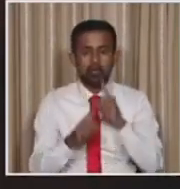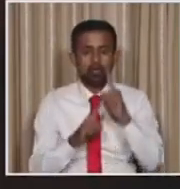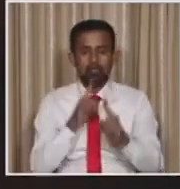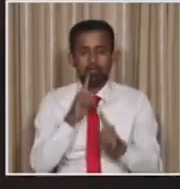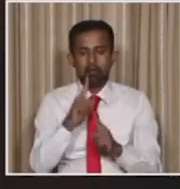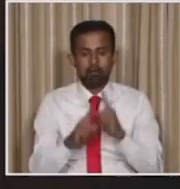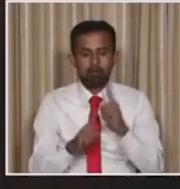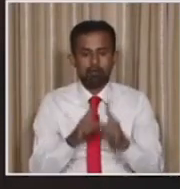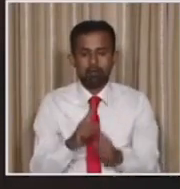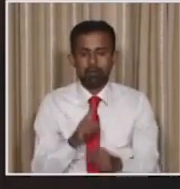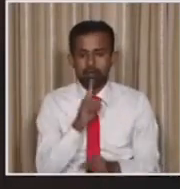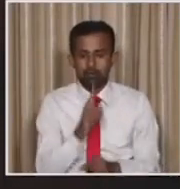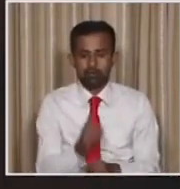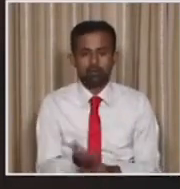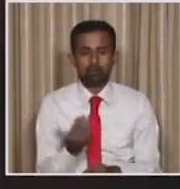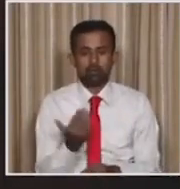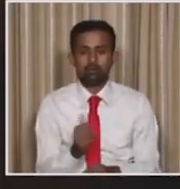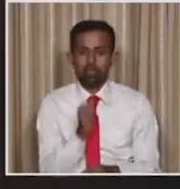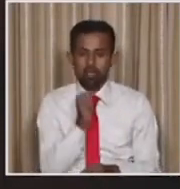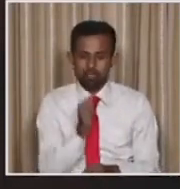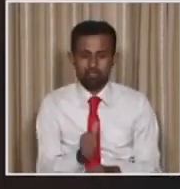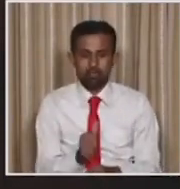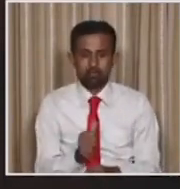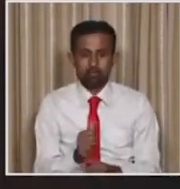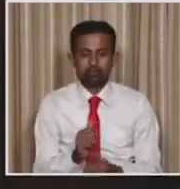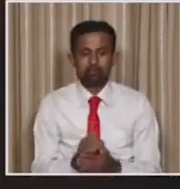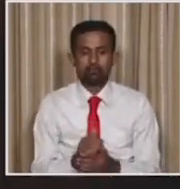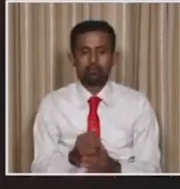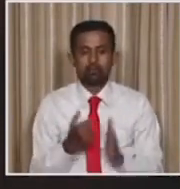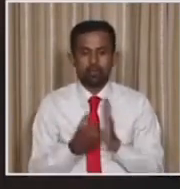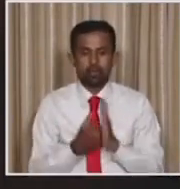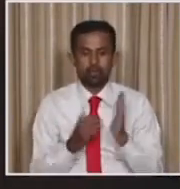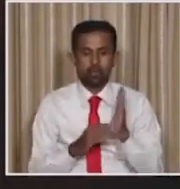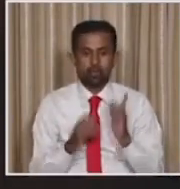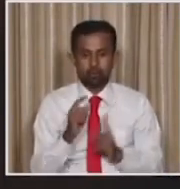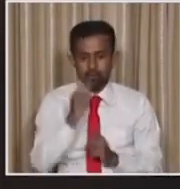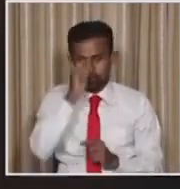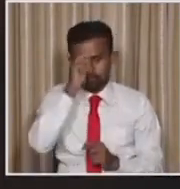කතාන්දරයක් කියන්න කියලා. ඒක ඇත්ත. කරු ඇමතිතුමනි,